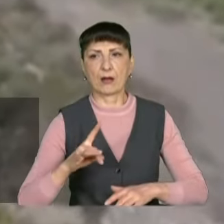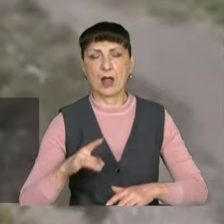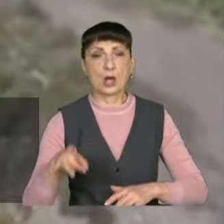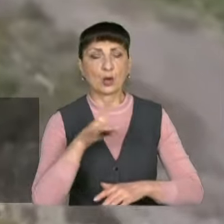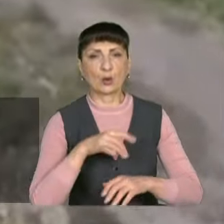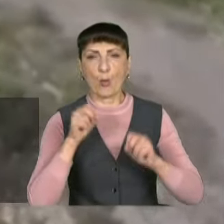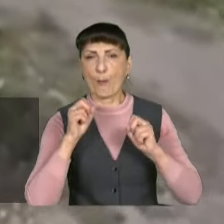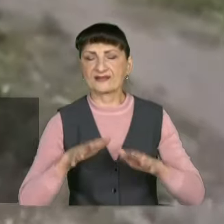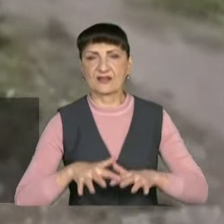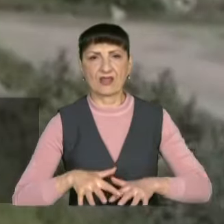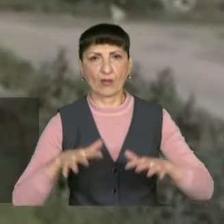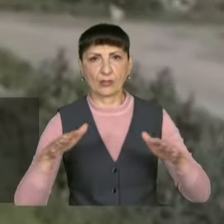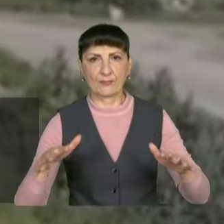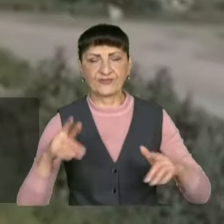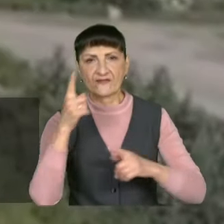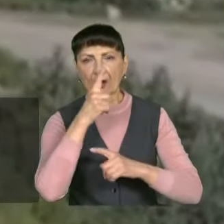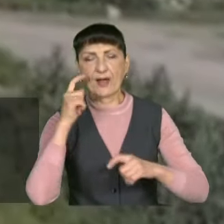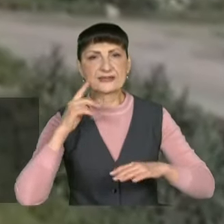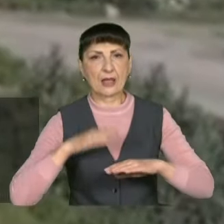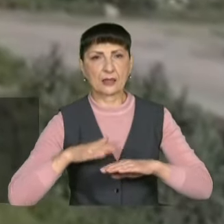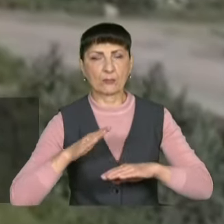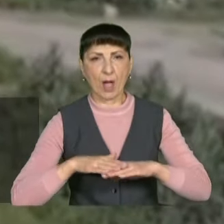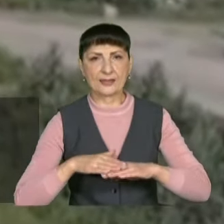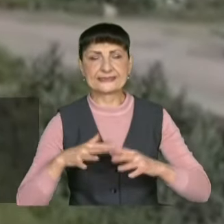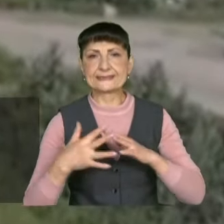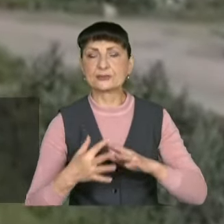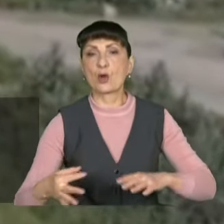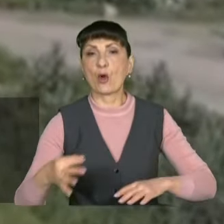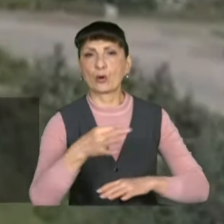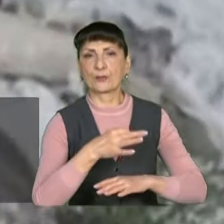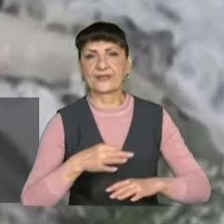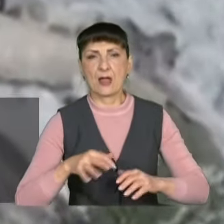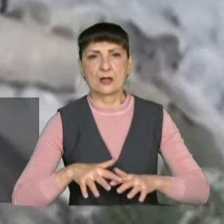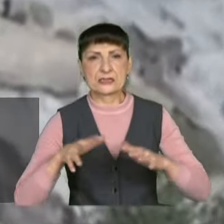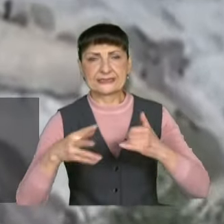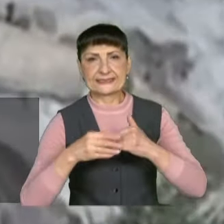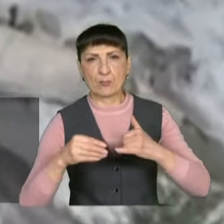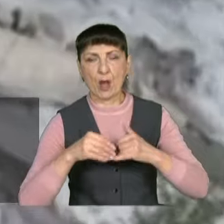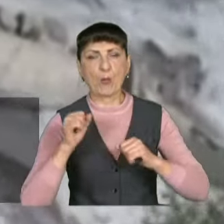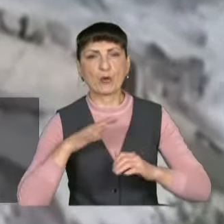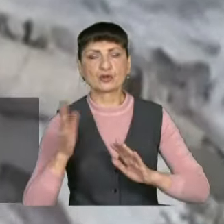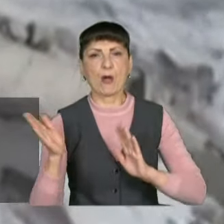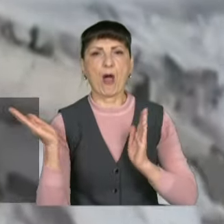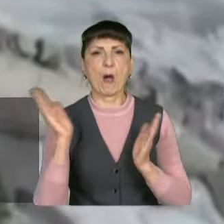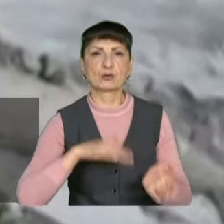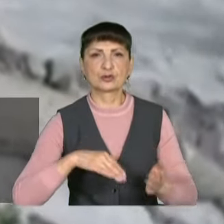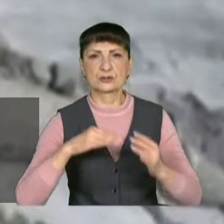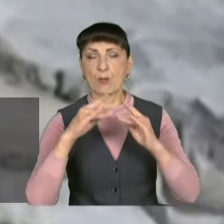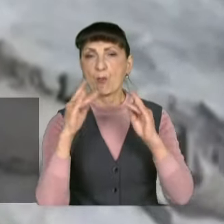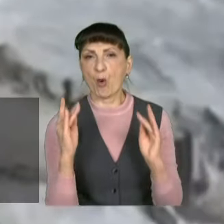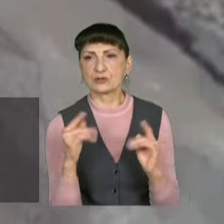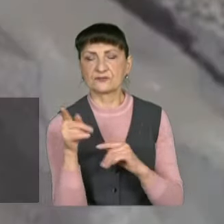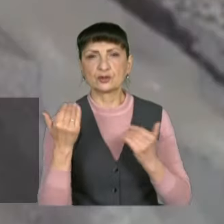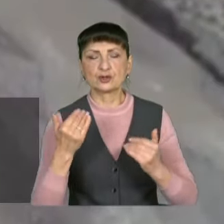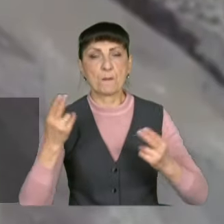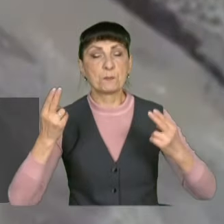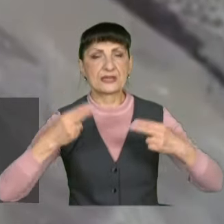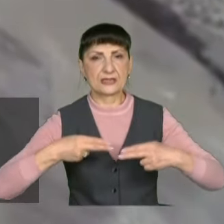угроза наводнения. По информации акимата Аватского сельского округа, из-за подмыва грунта может обрушиться мост. Его сейчас